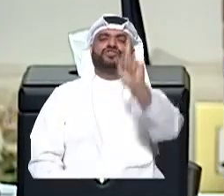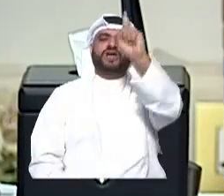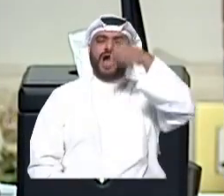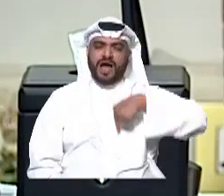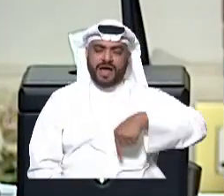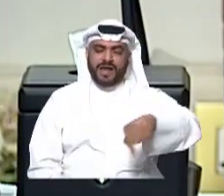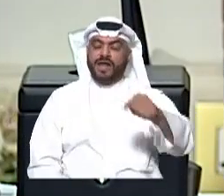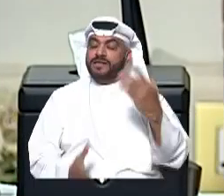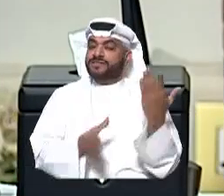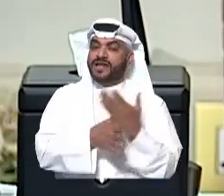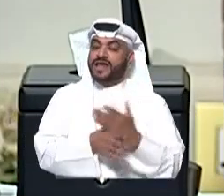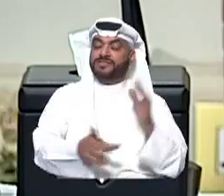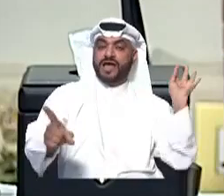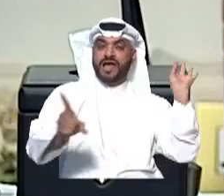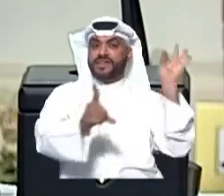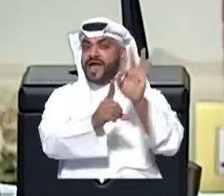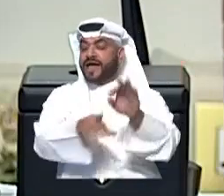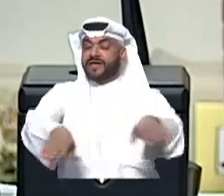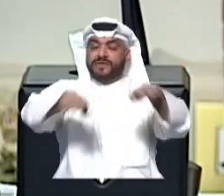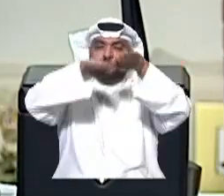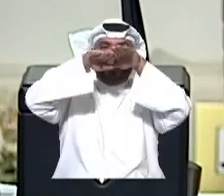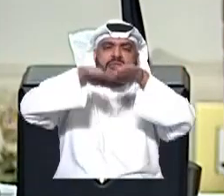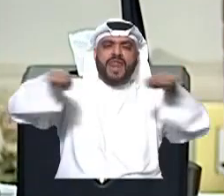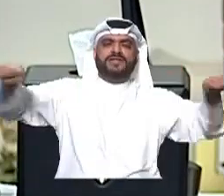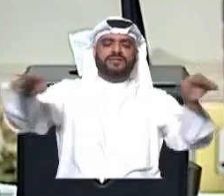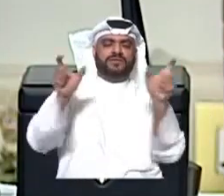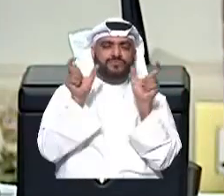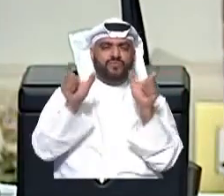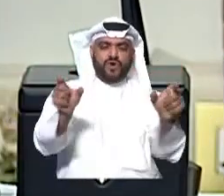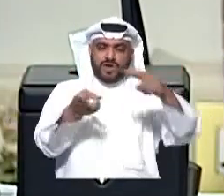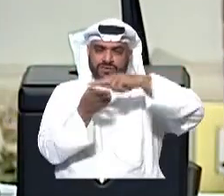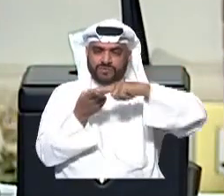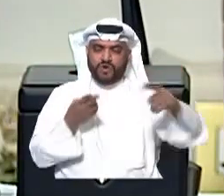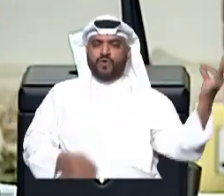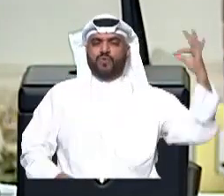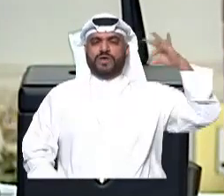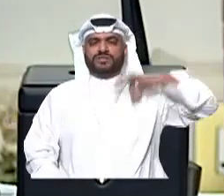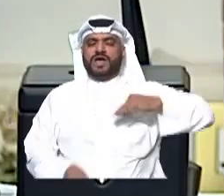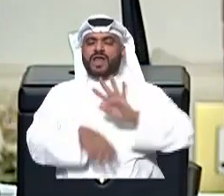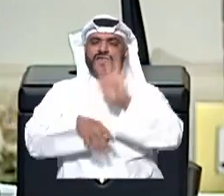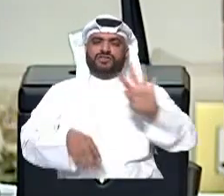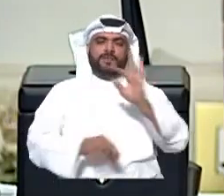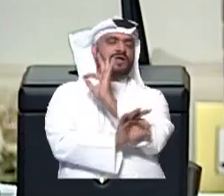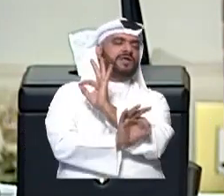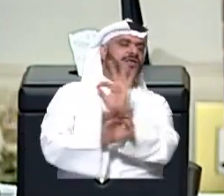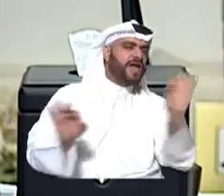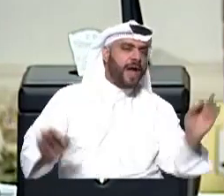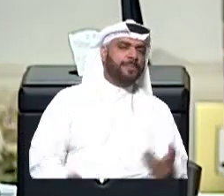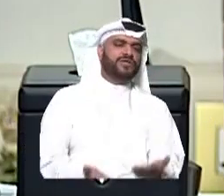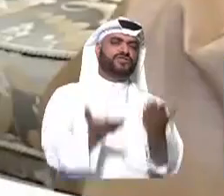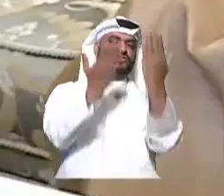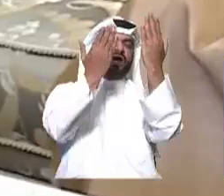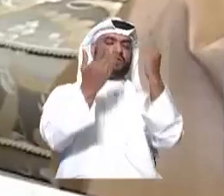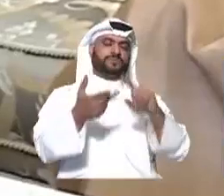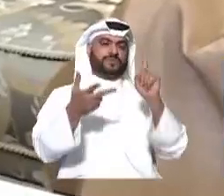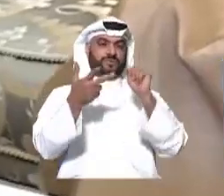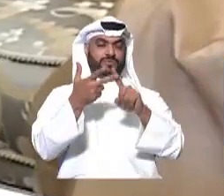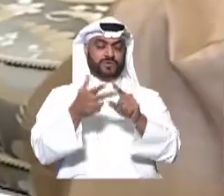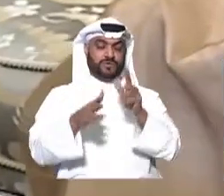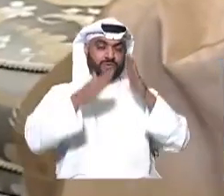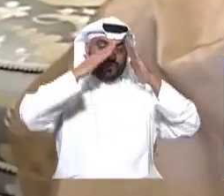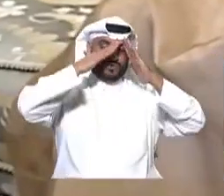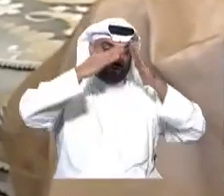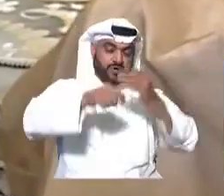في سبيل تحقيق الاستقرار والصالح اليمني، كما تدعم دولة